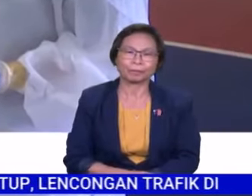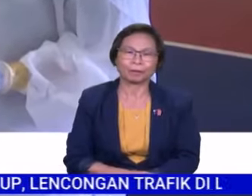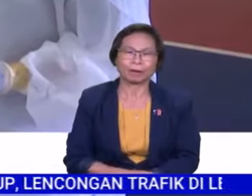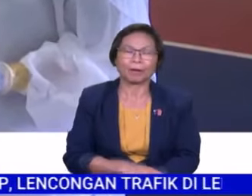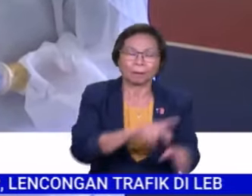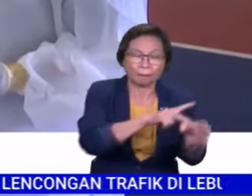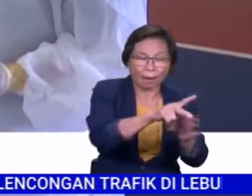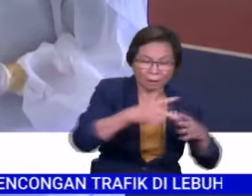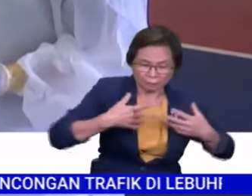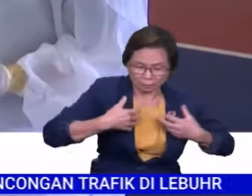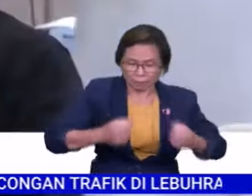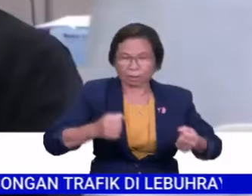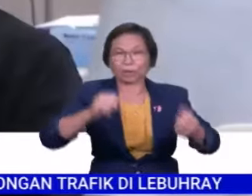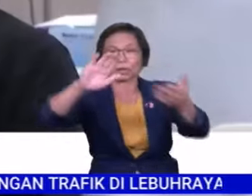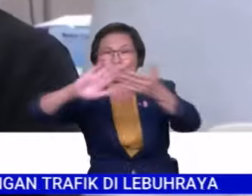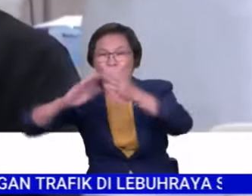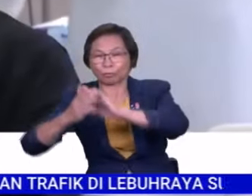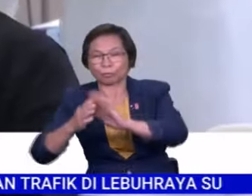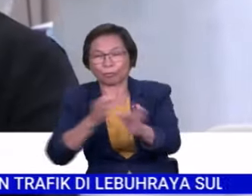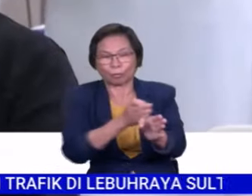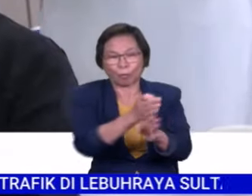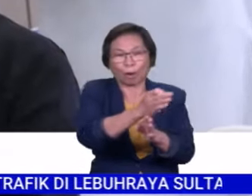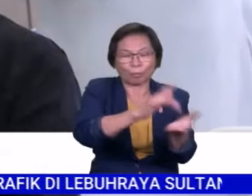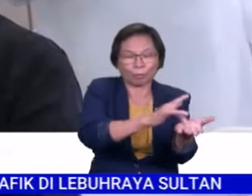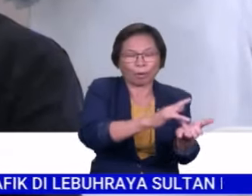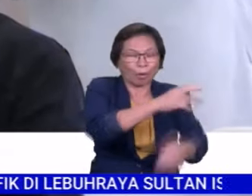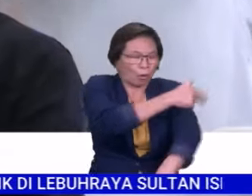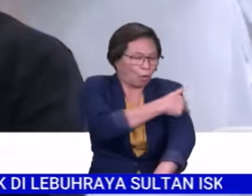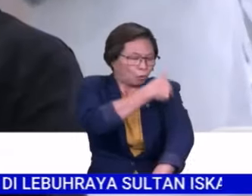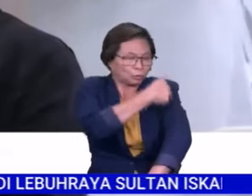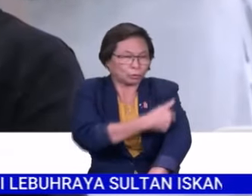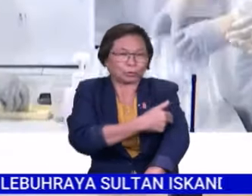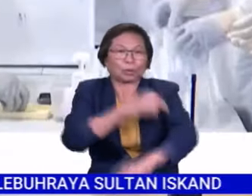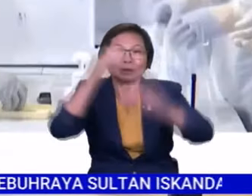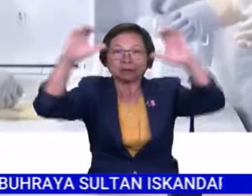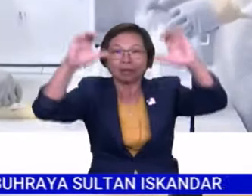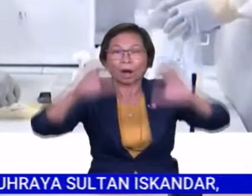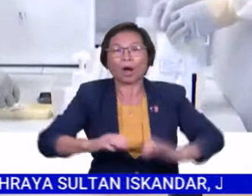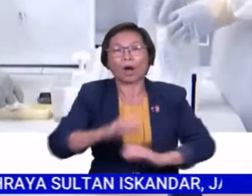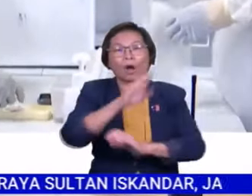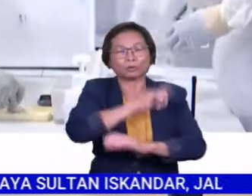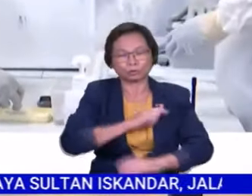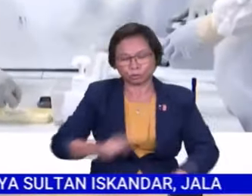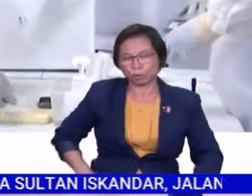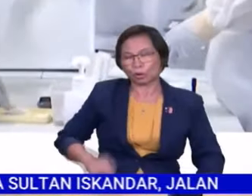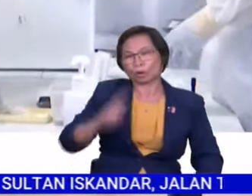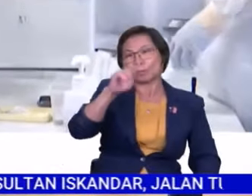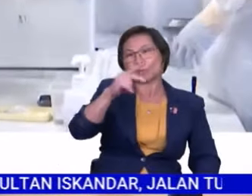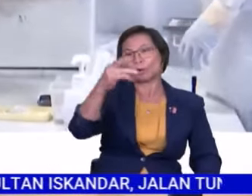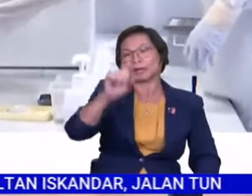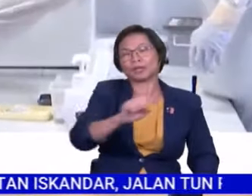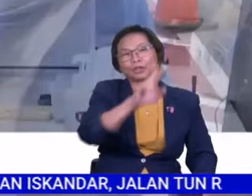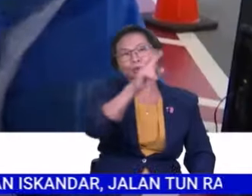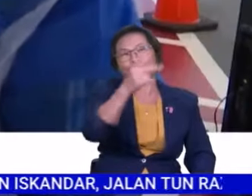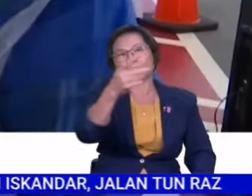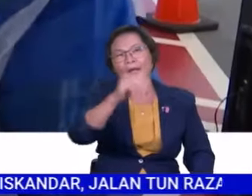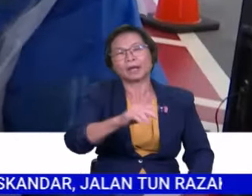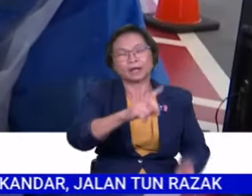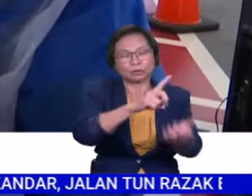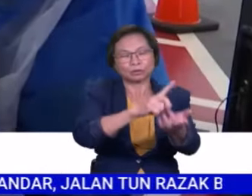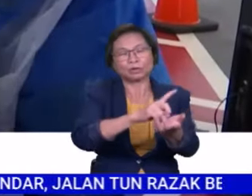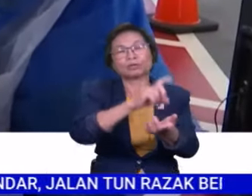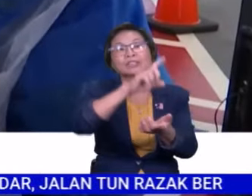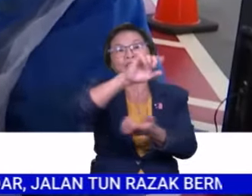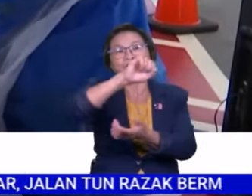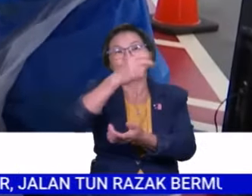Bagi pakar kesihatan komuniti Fakulti Perubatan Hospital Chancellor Tuanku Mohris UKM Profesor Dr. Sharifah Izzat